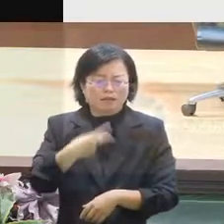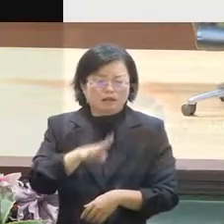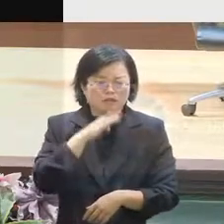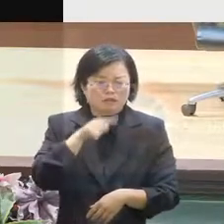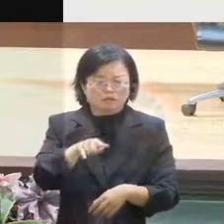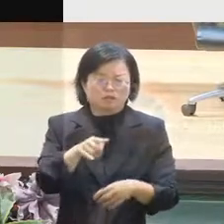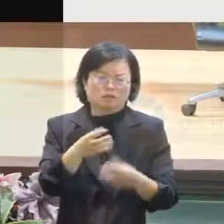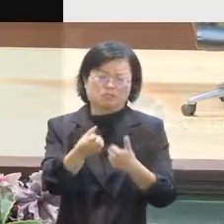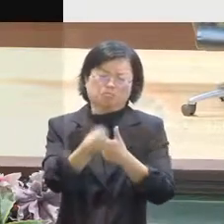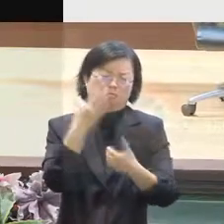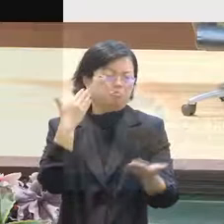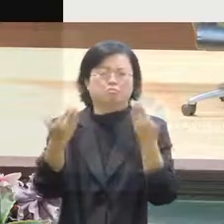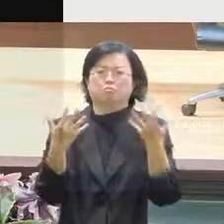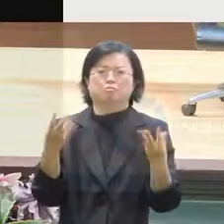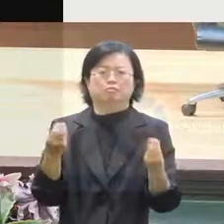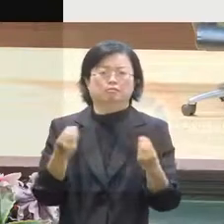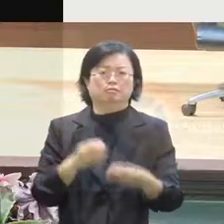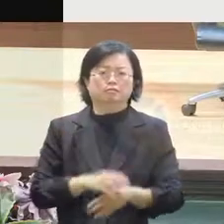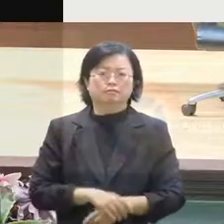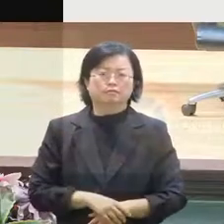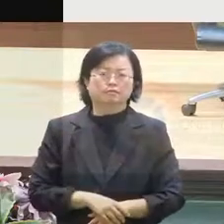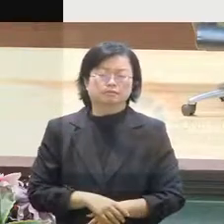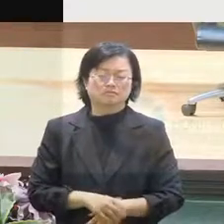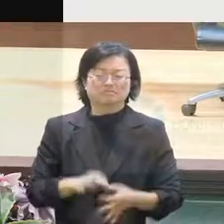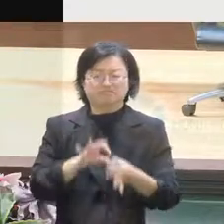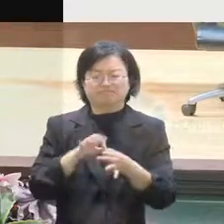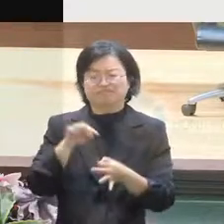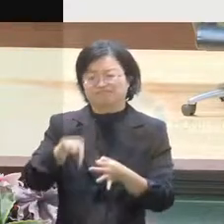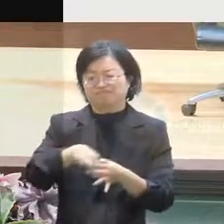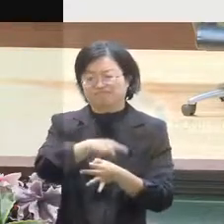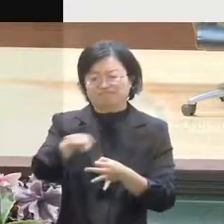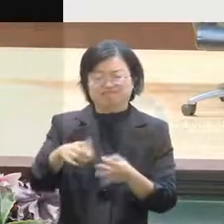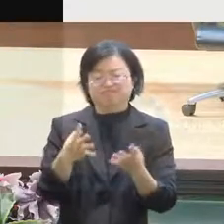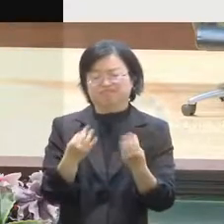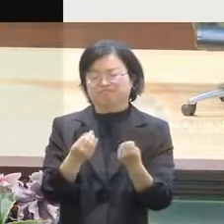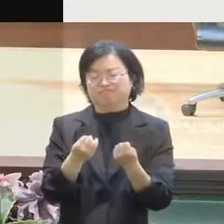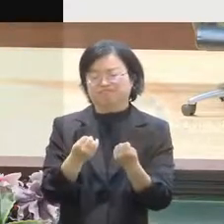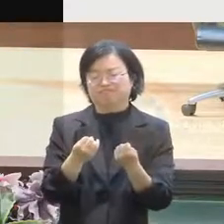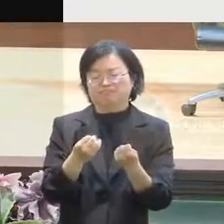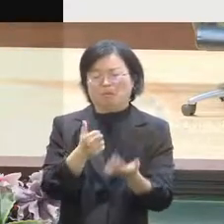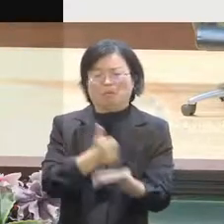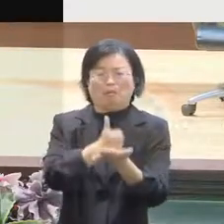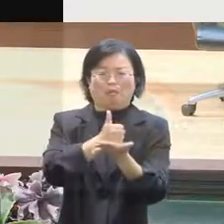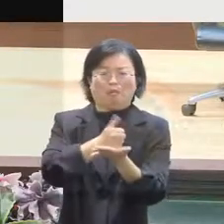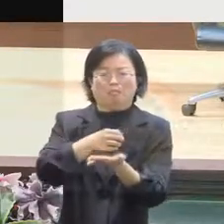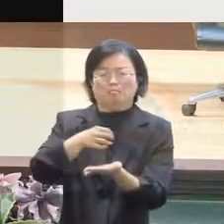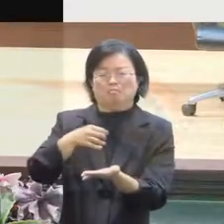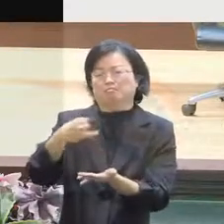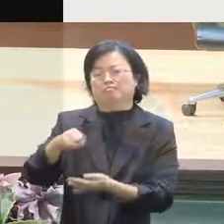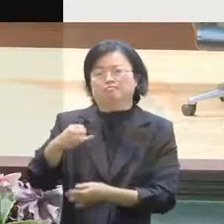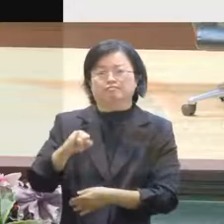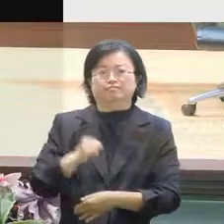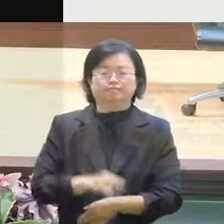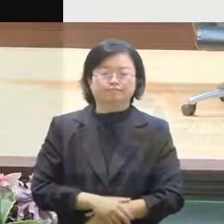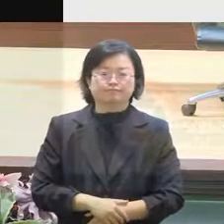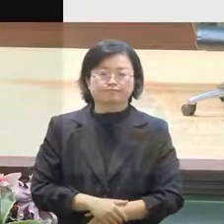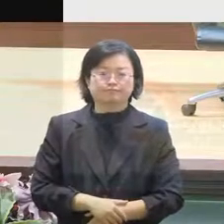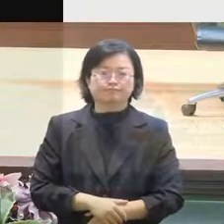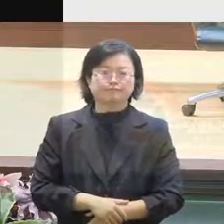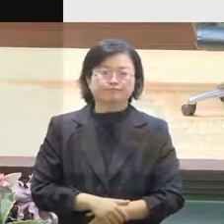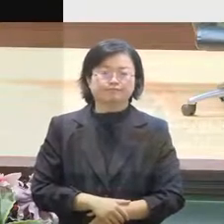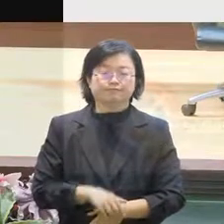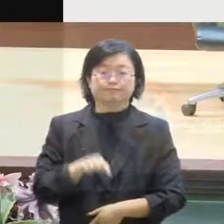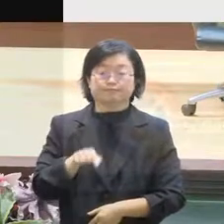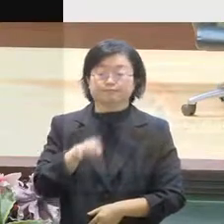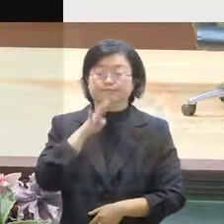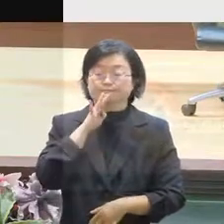的。那么呢，所以也它的得分呢普遍来说都是不高的。那么这里呢是土地的状